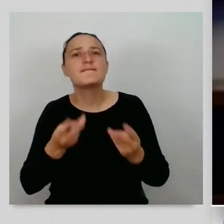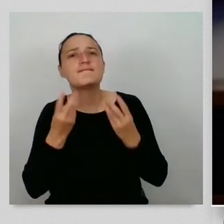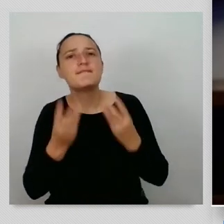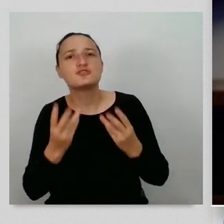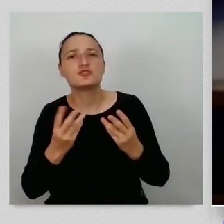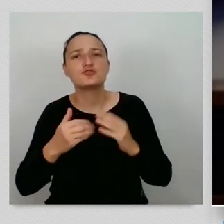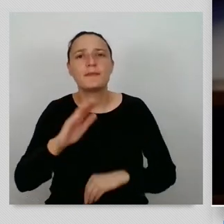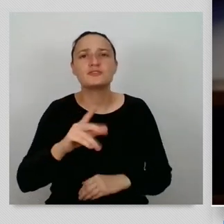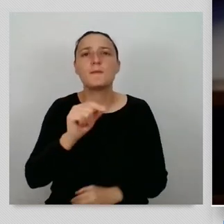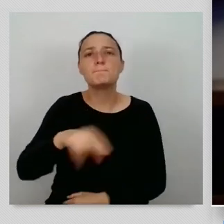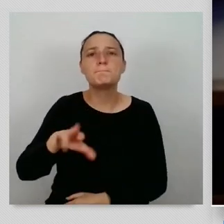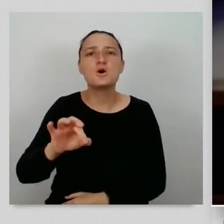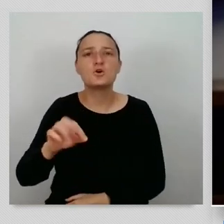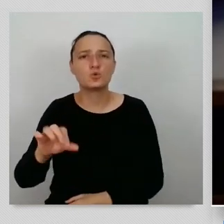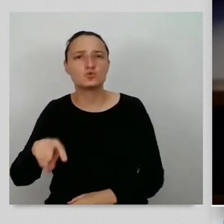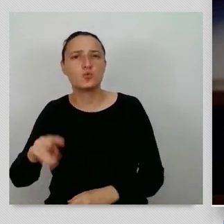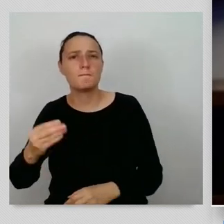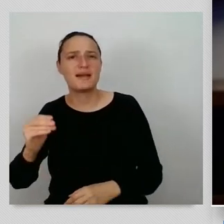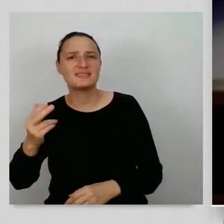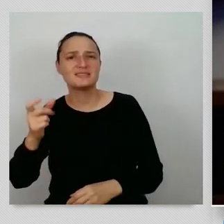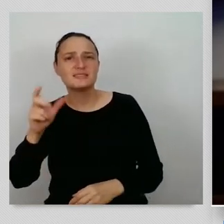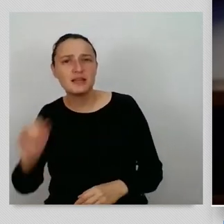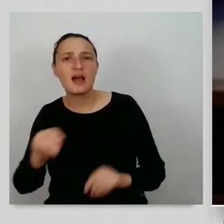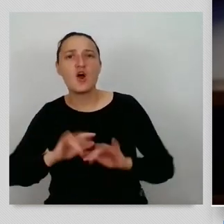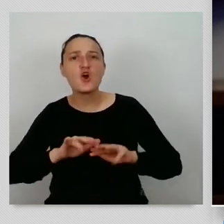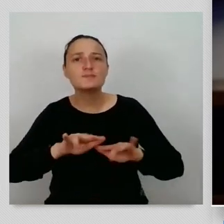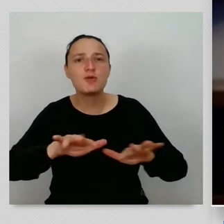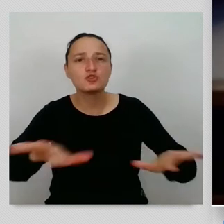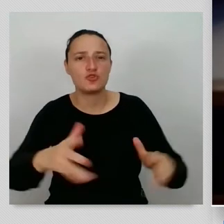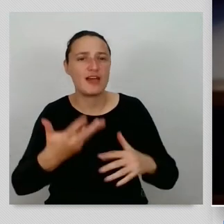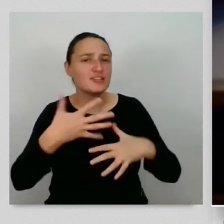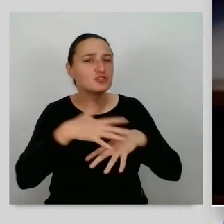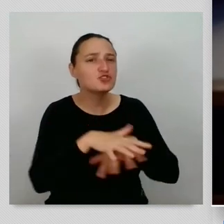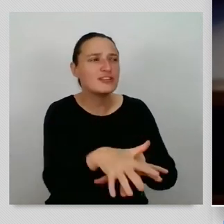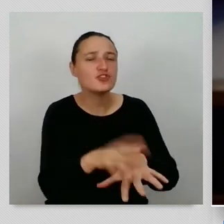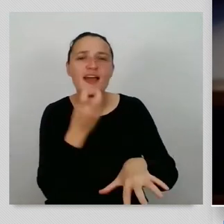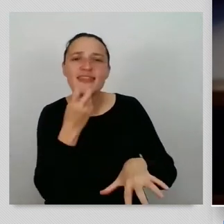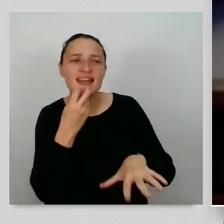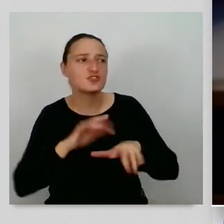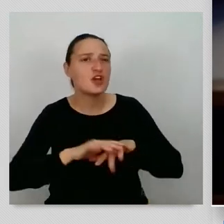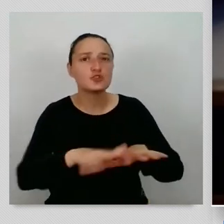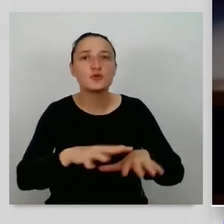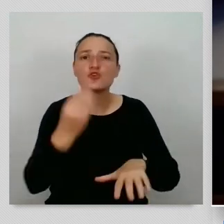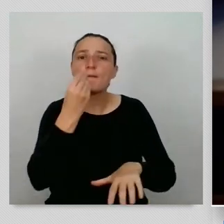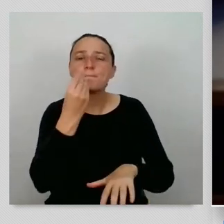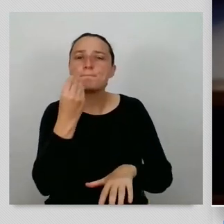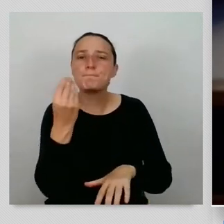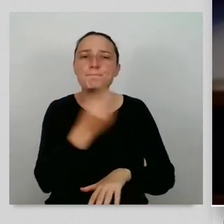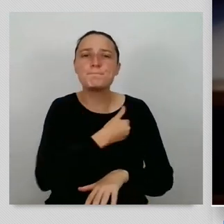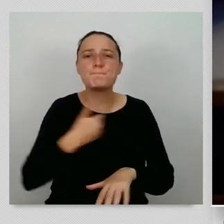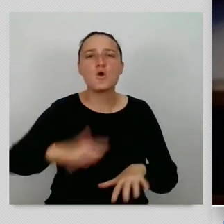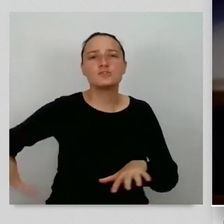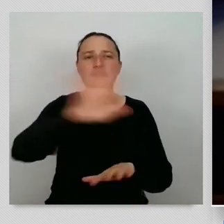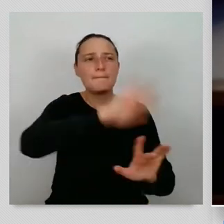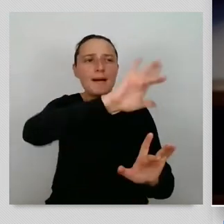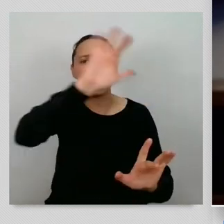że to można jakby najszybciej zrobić, jeśli chodzi o sieci energetyczne, to możemy zrobić najszybciej ze względu na energię Polaków, którą trzeba uwolnić. Tak